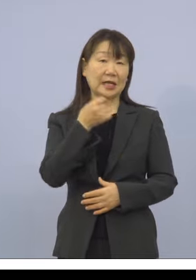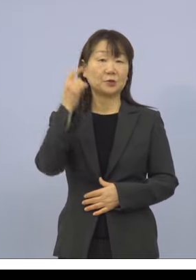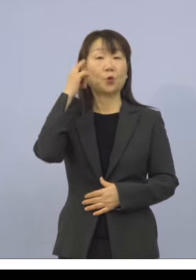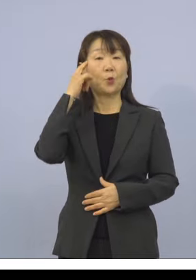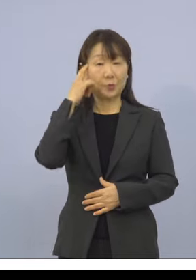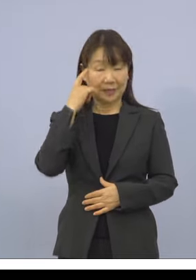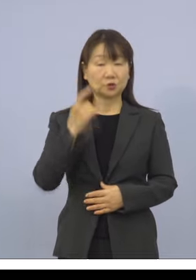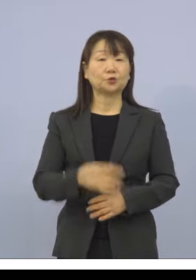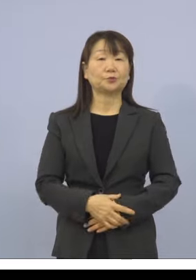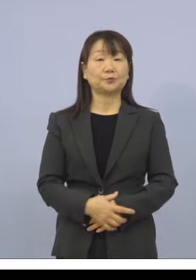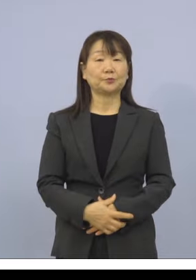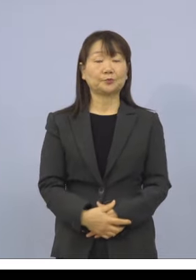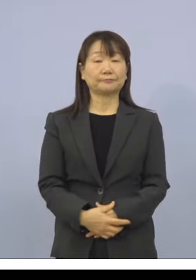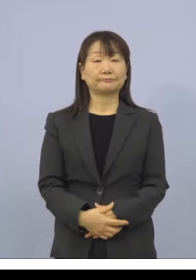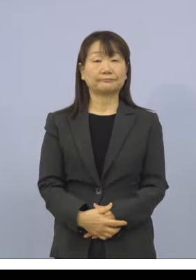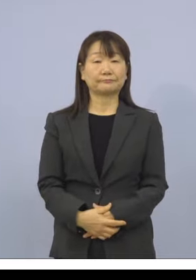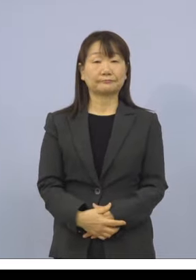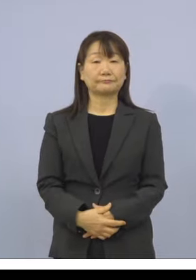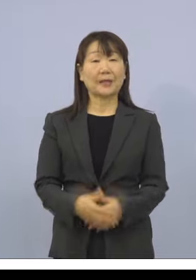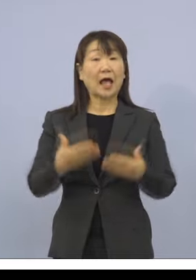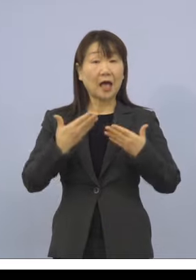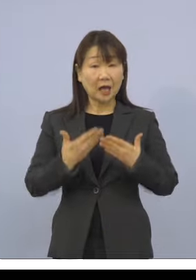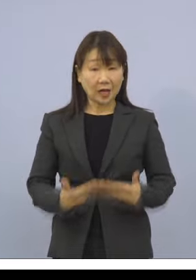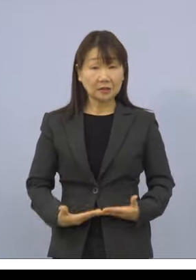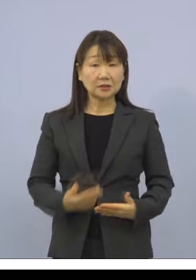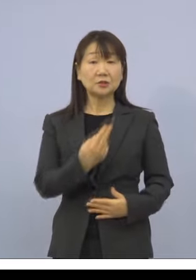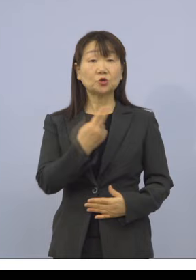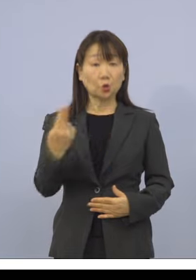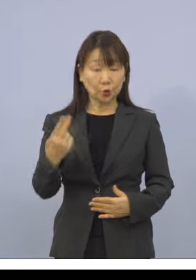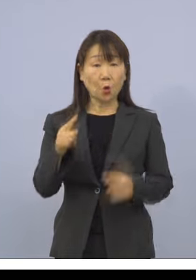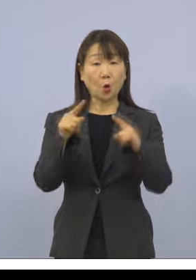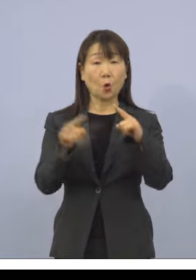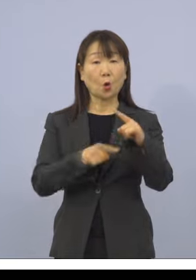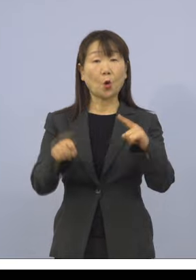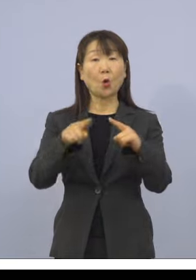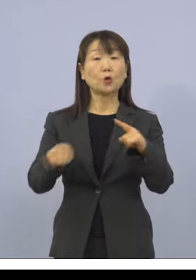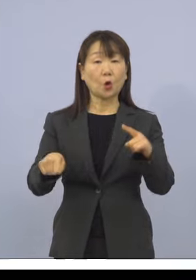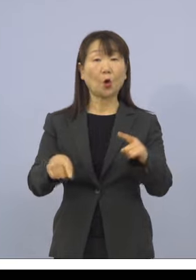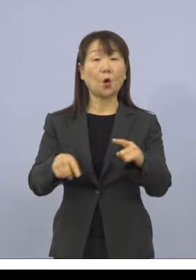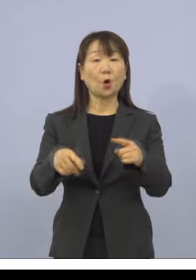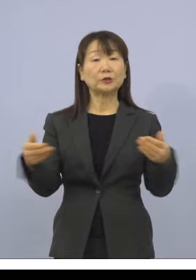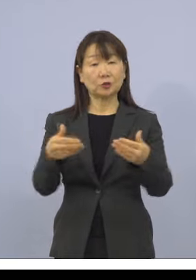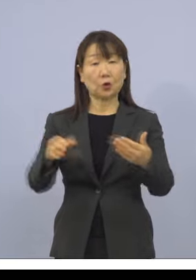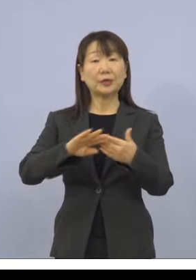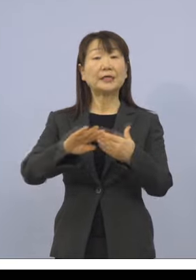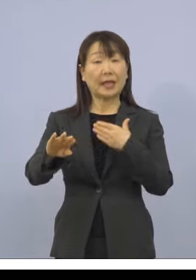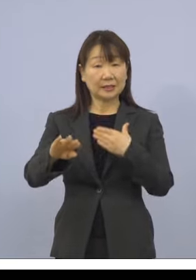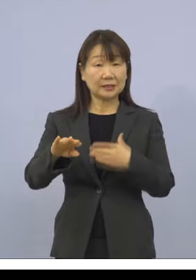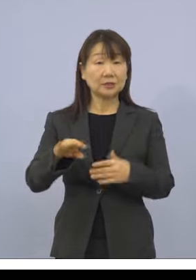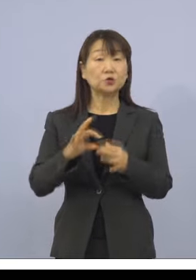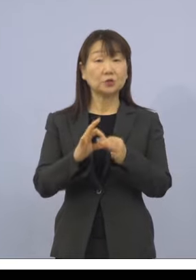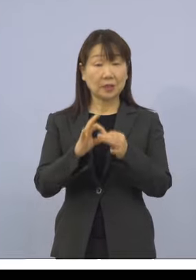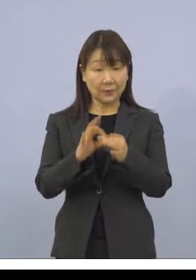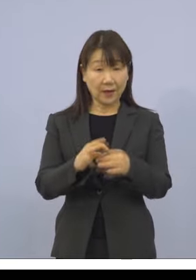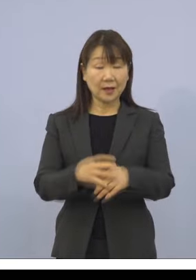ます。まあ、新戸 の、まあ、公共事業以外の部分につきましてはですね、い